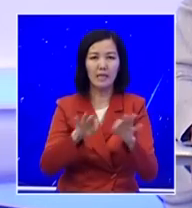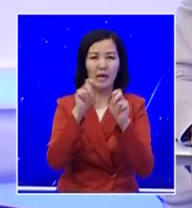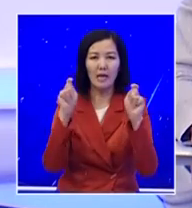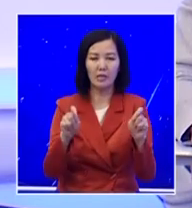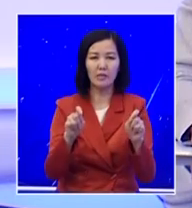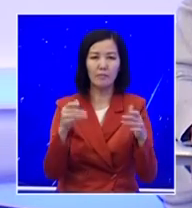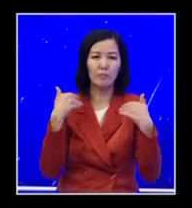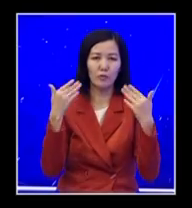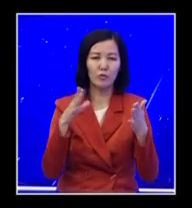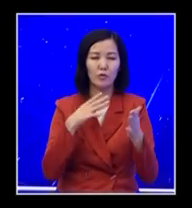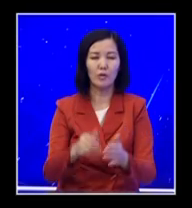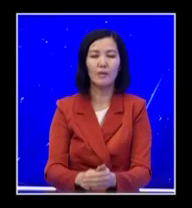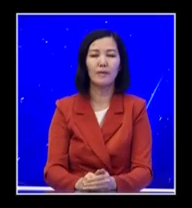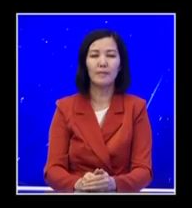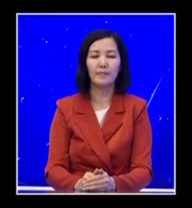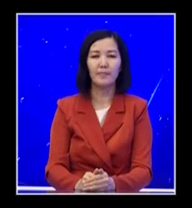таспалады.